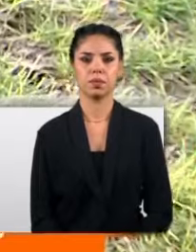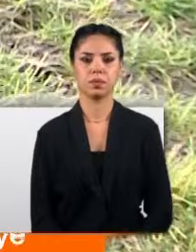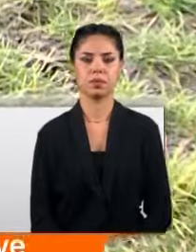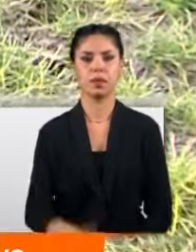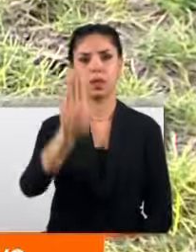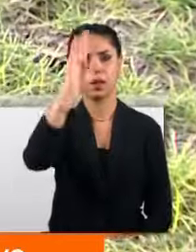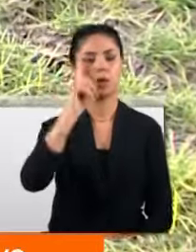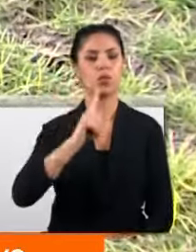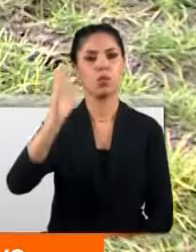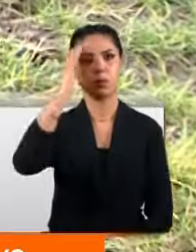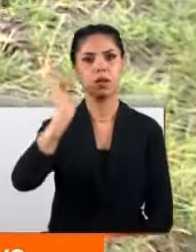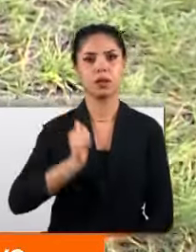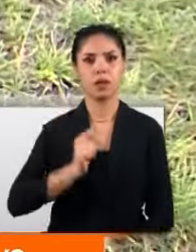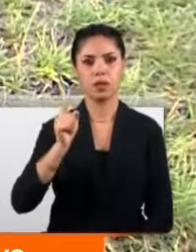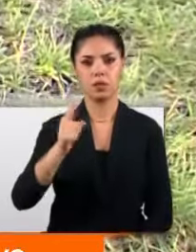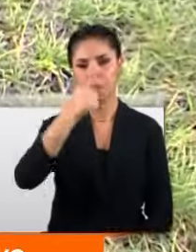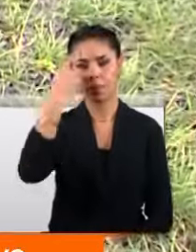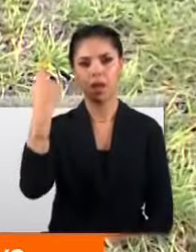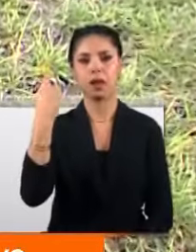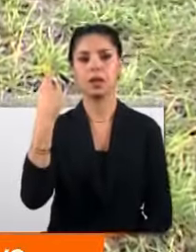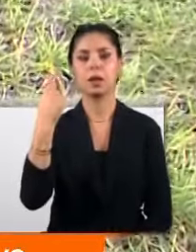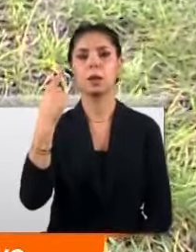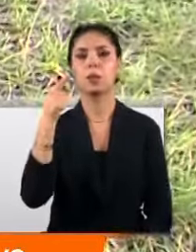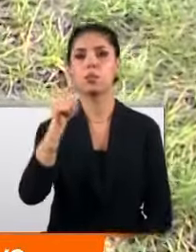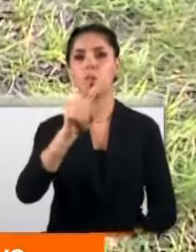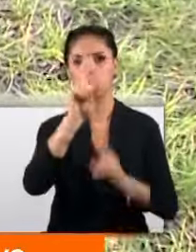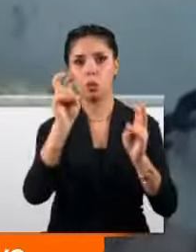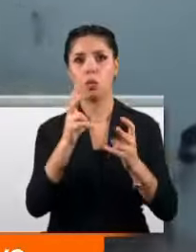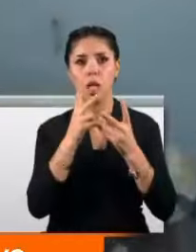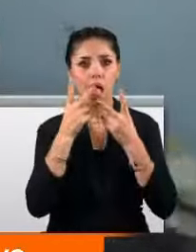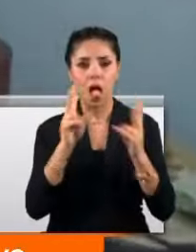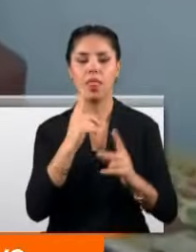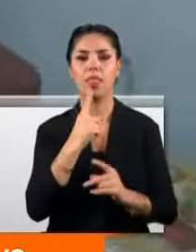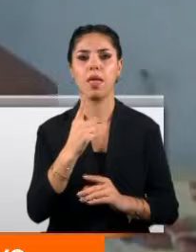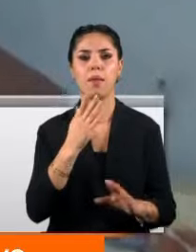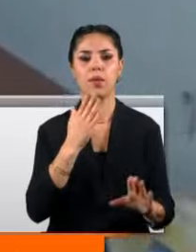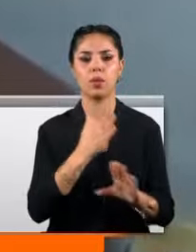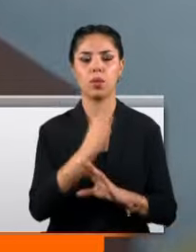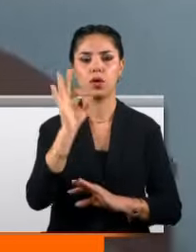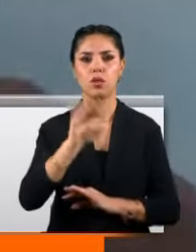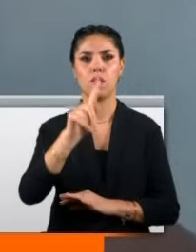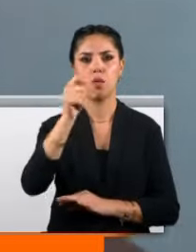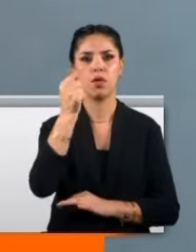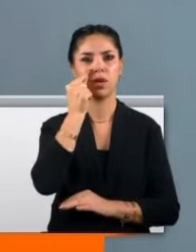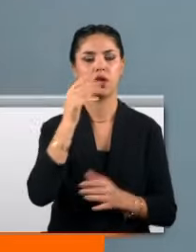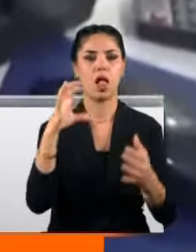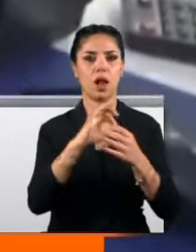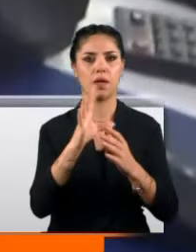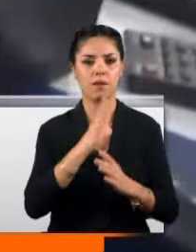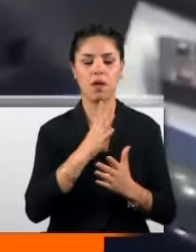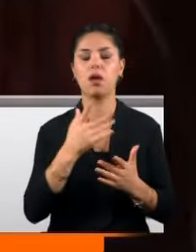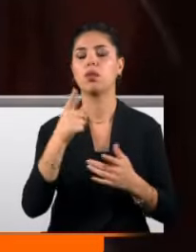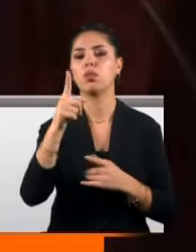İstanbul Cumhuriyet Başsavcılığı belki de Pandora'nın kutusunu açtı diyebilir. Ucu şimdilik 16 kişiye uzansa da sanal